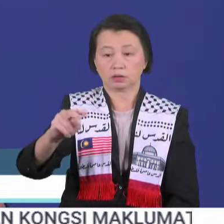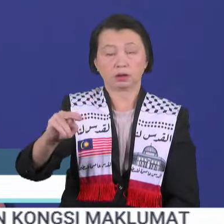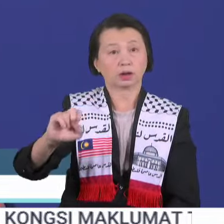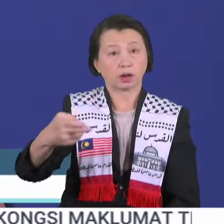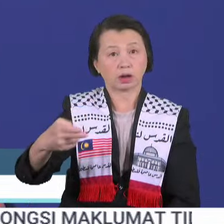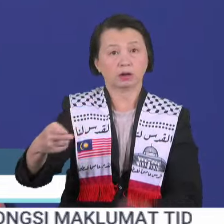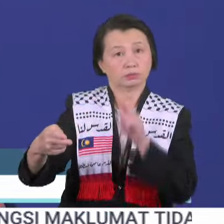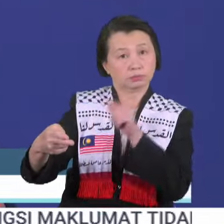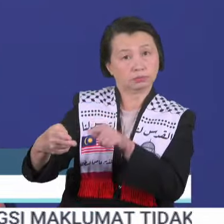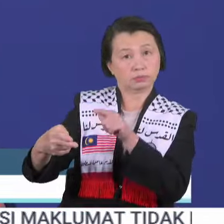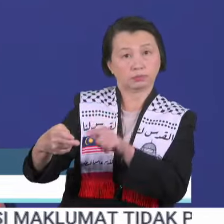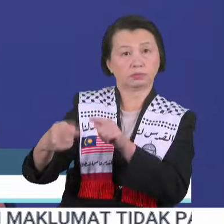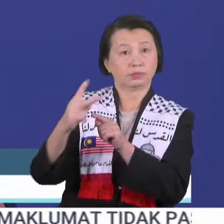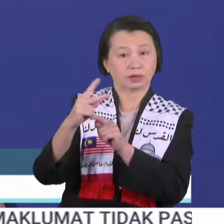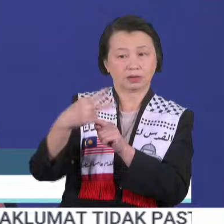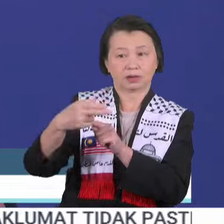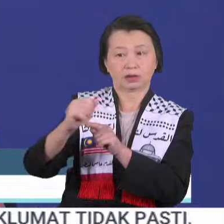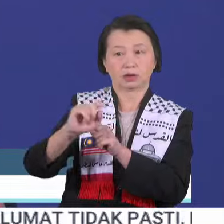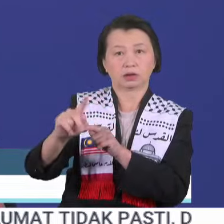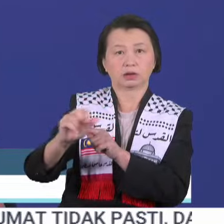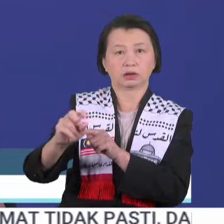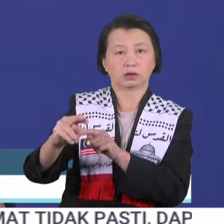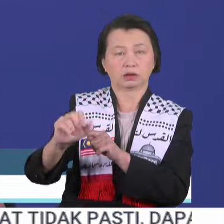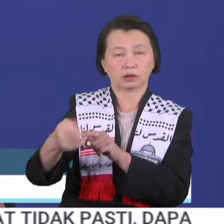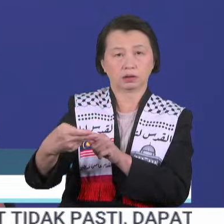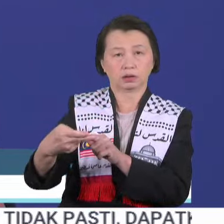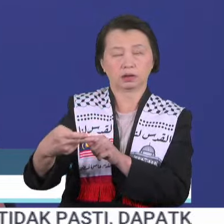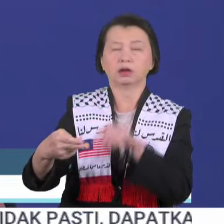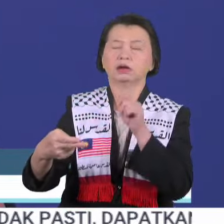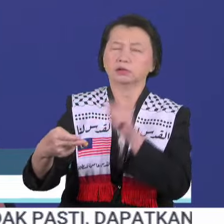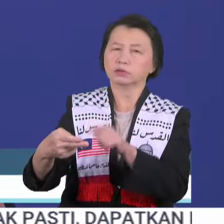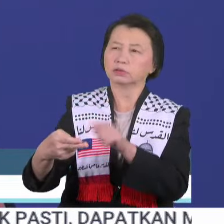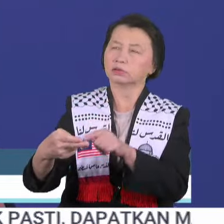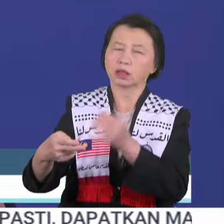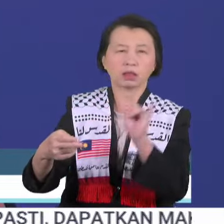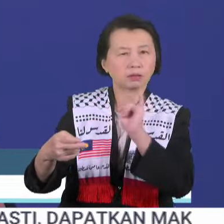Khazanah sebagai our strategic asset